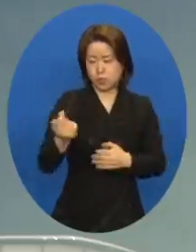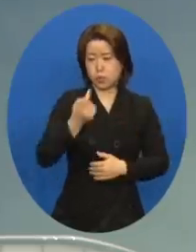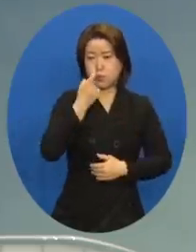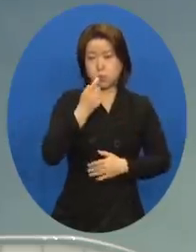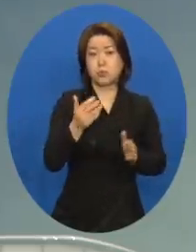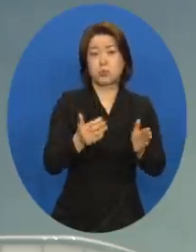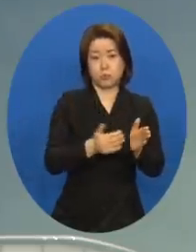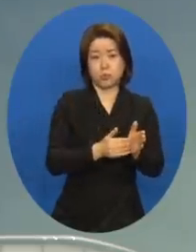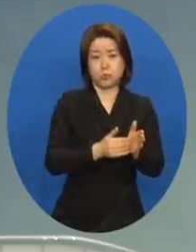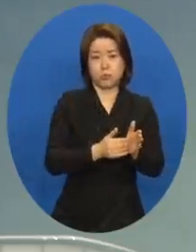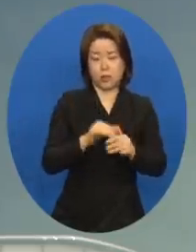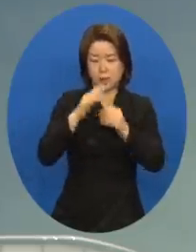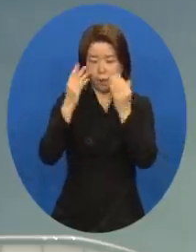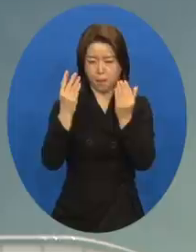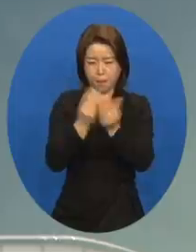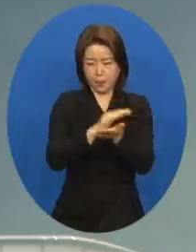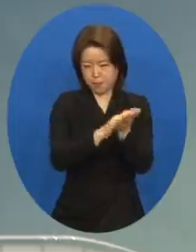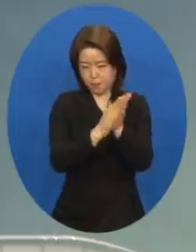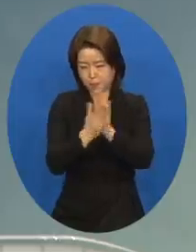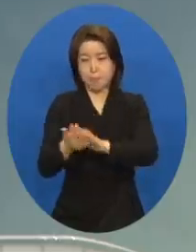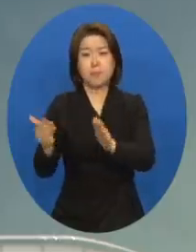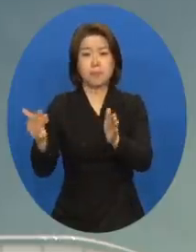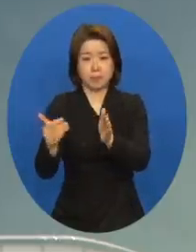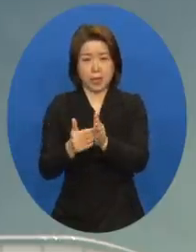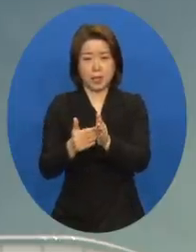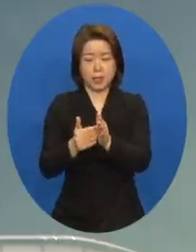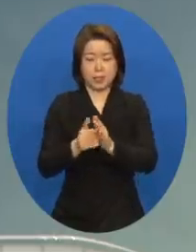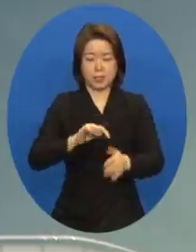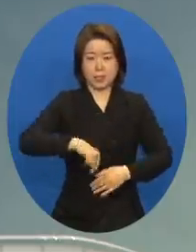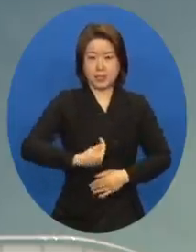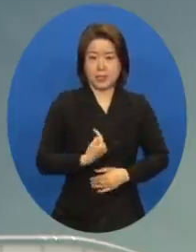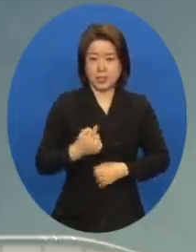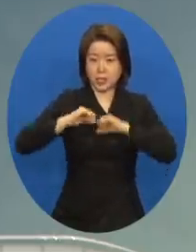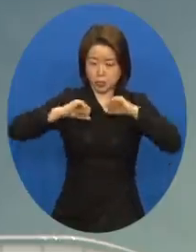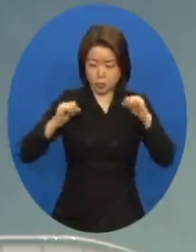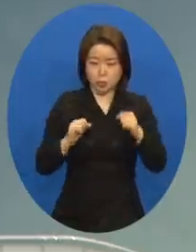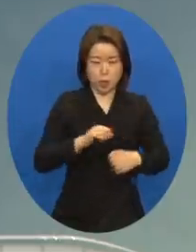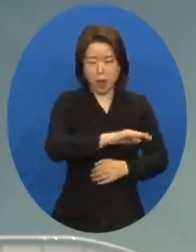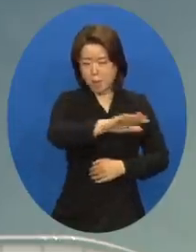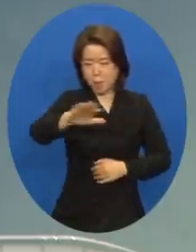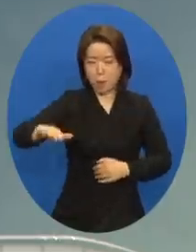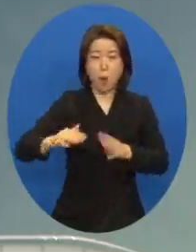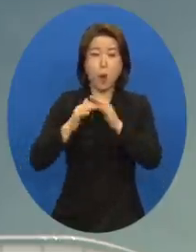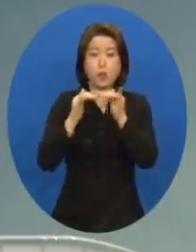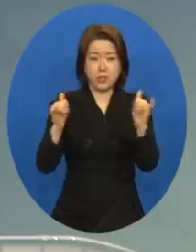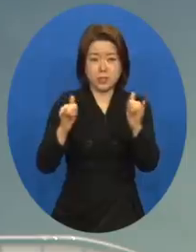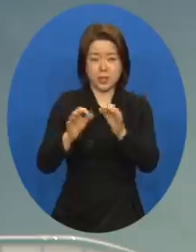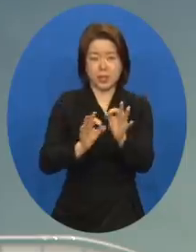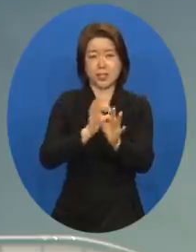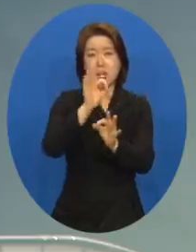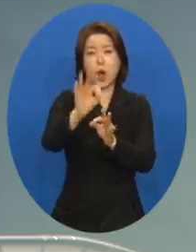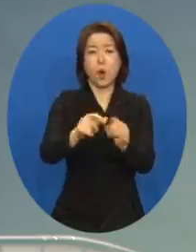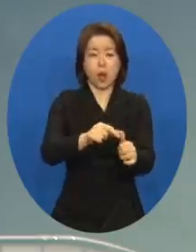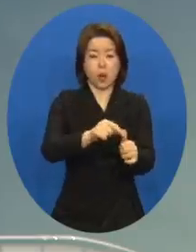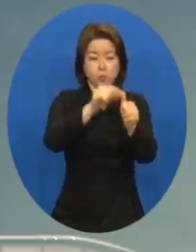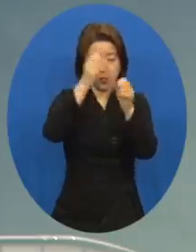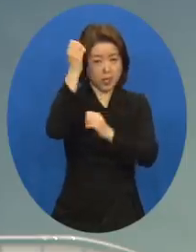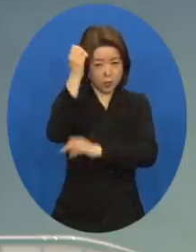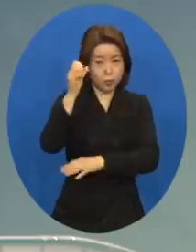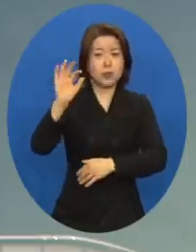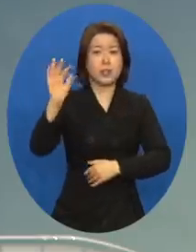배워서 온전하게 되셨은즉 자기에게 순종하는 모든 자에게 영원한 구원의 근원이